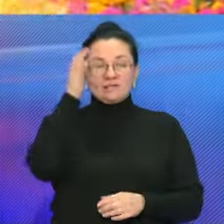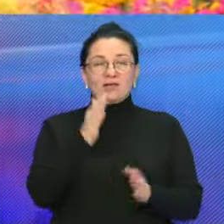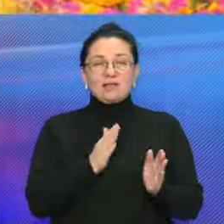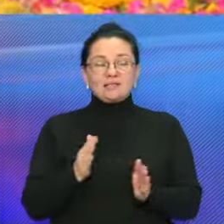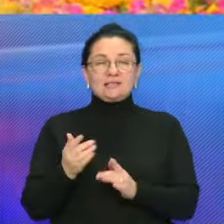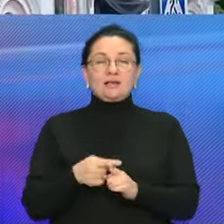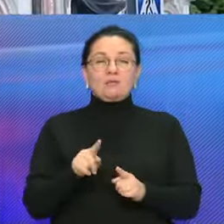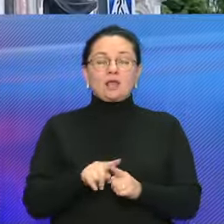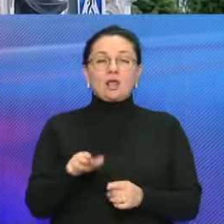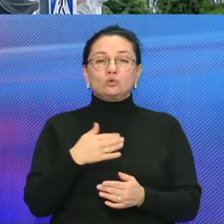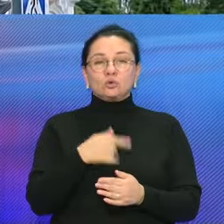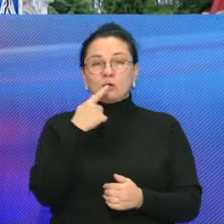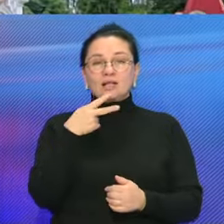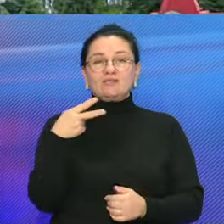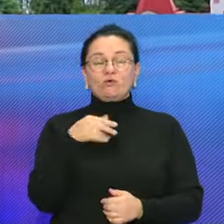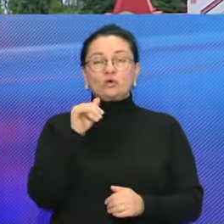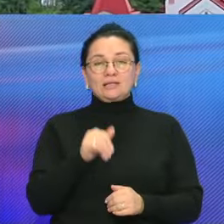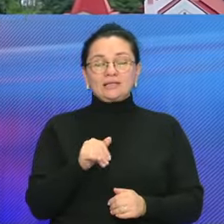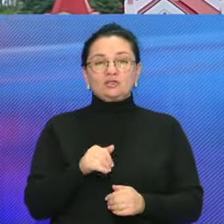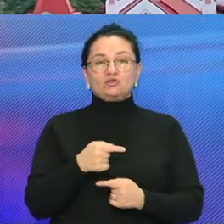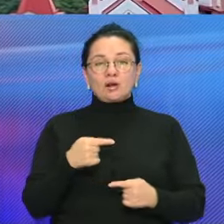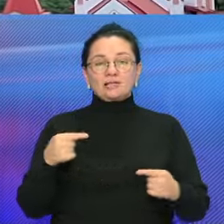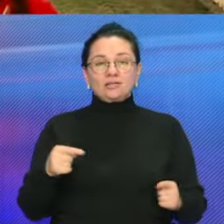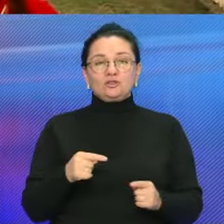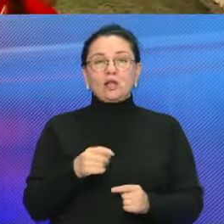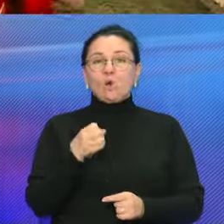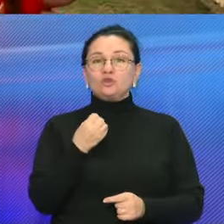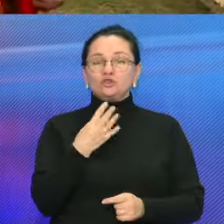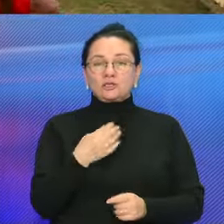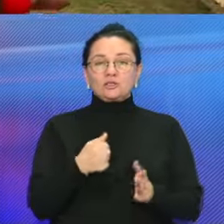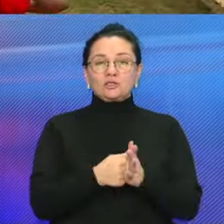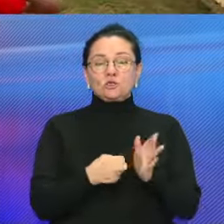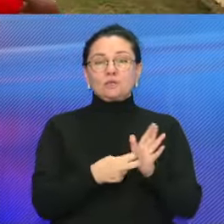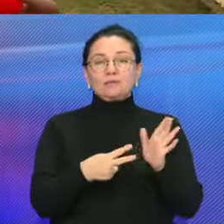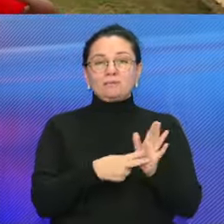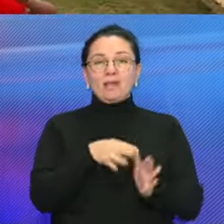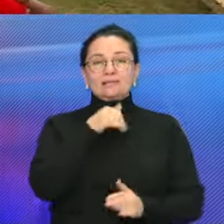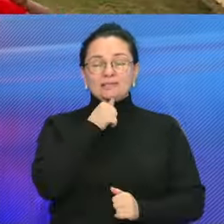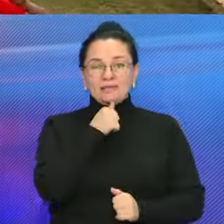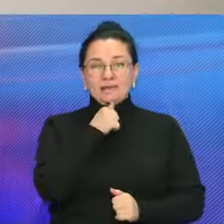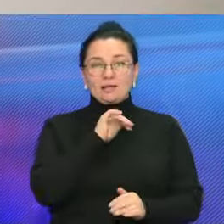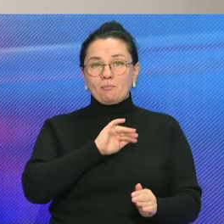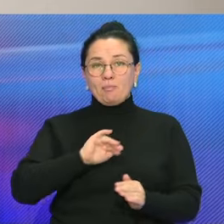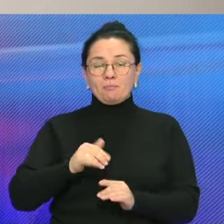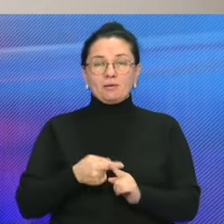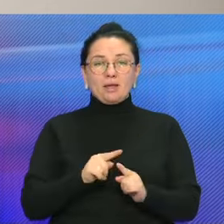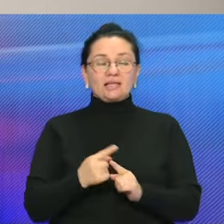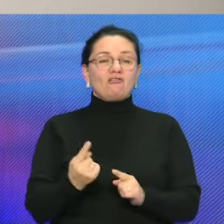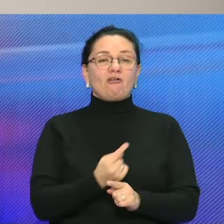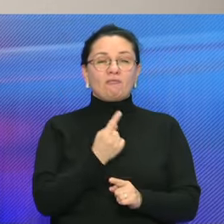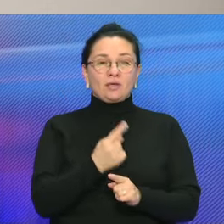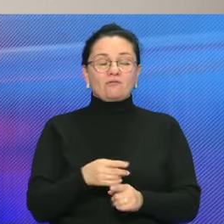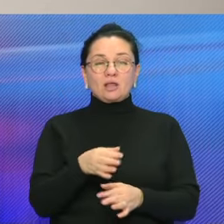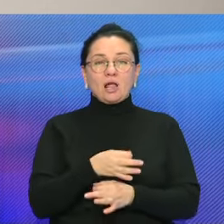каля 2000 юных жыхароў прынёмання ва ўзросце ад 14 да 17 гадоў. Акрамя таго, упершыню да